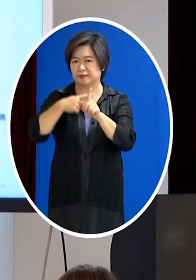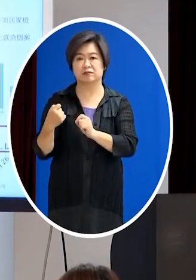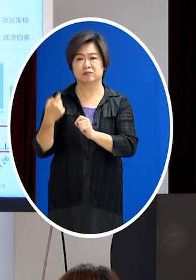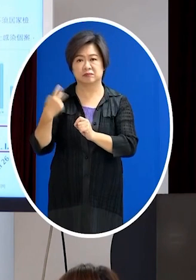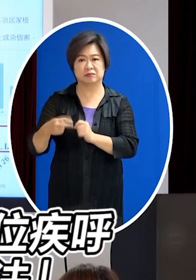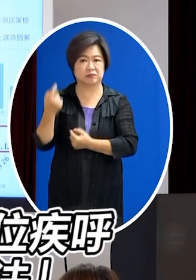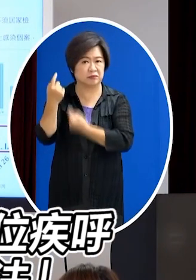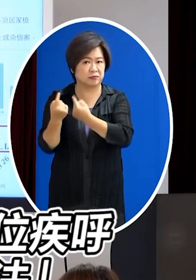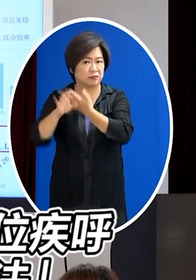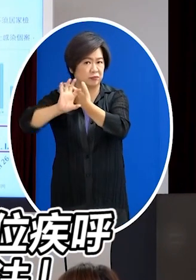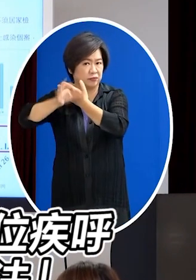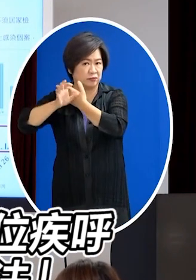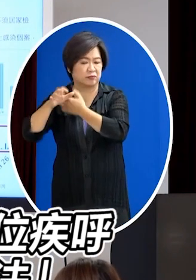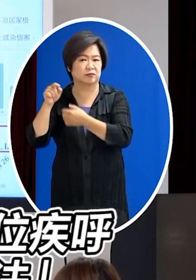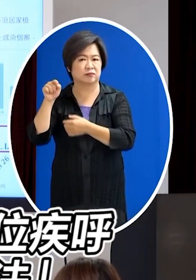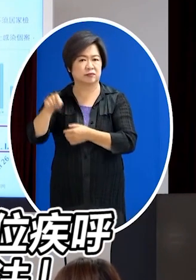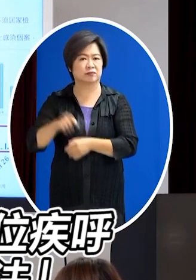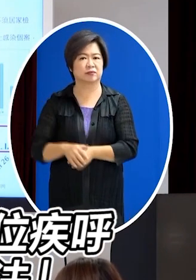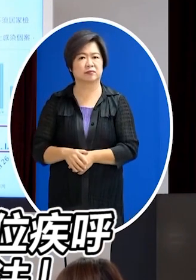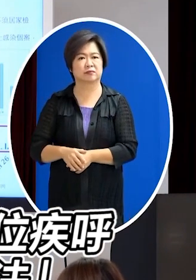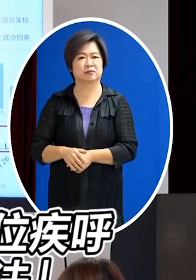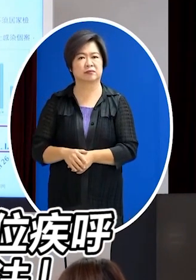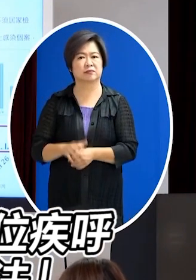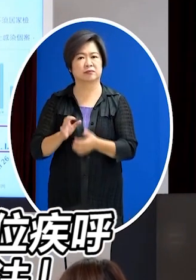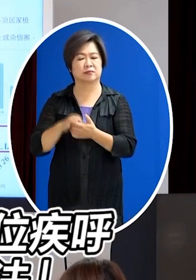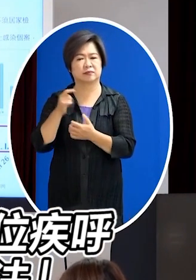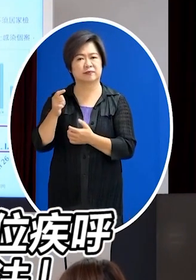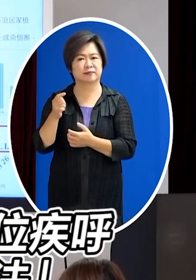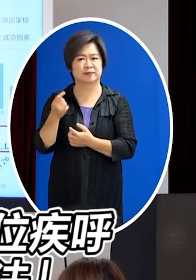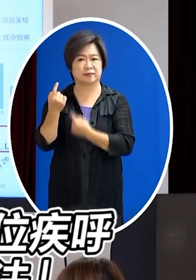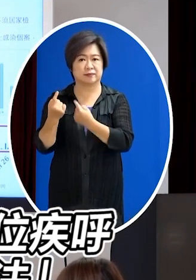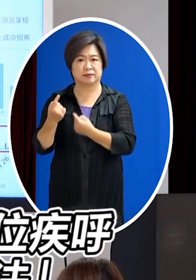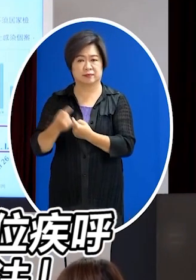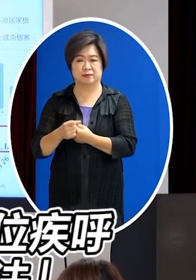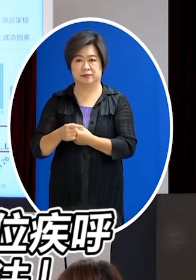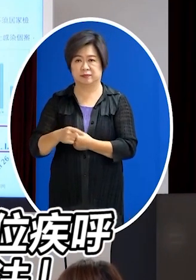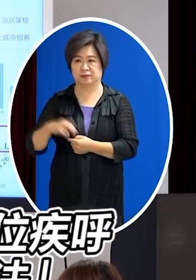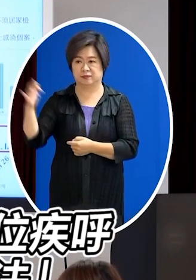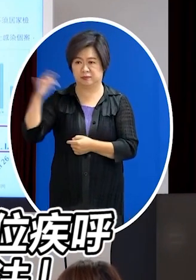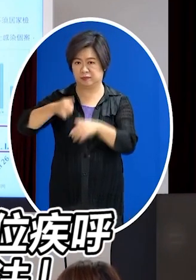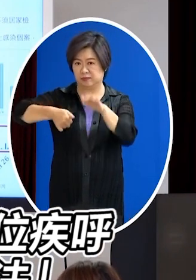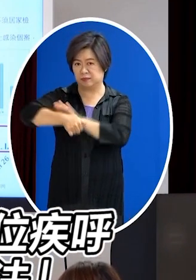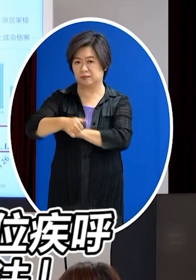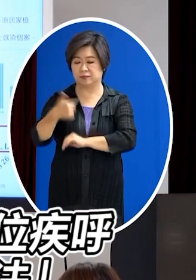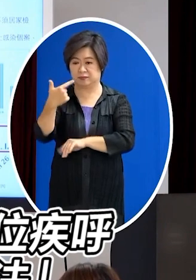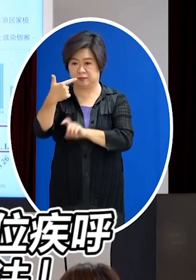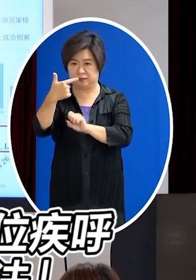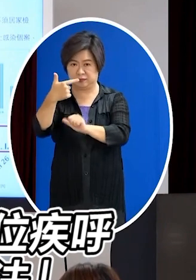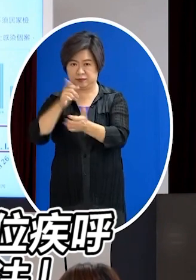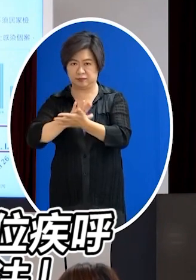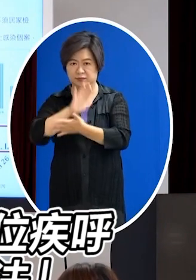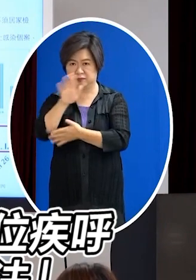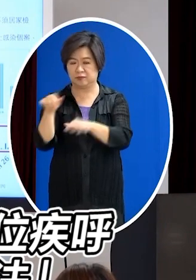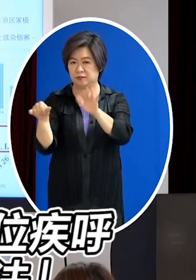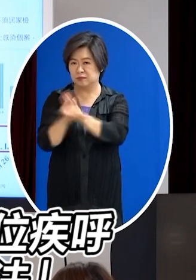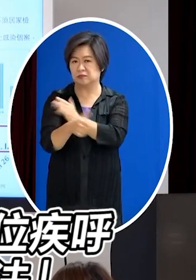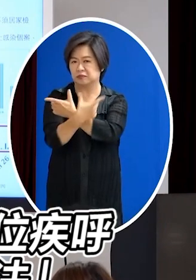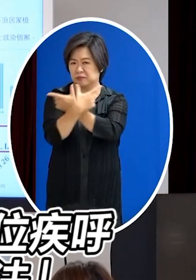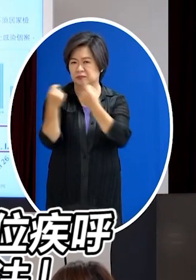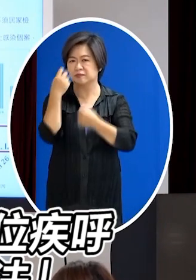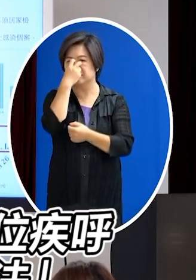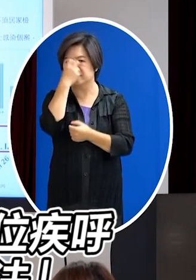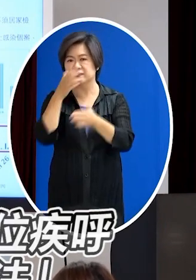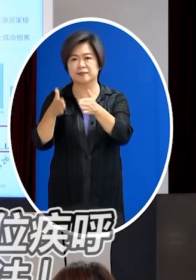最低。那冰岛他们有实施的就是入境检测，6月15号起入境全部都检